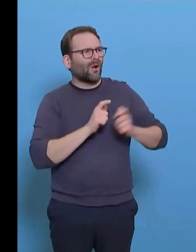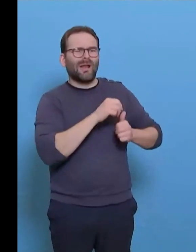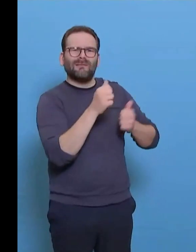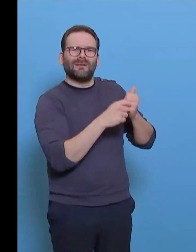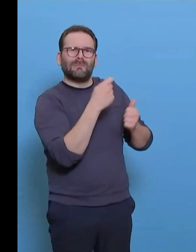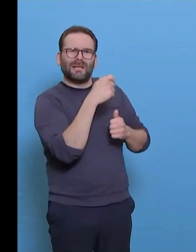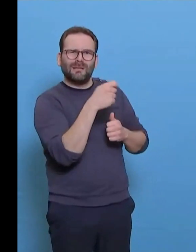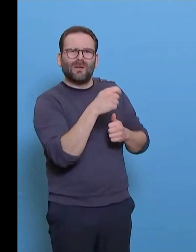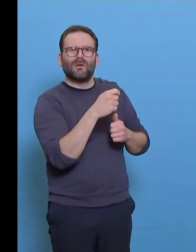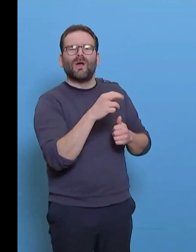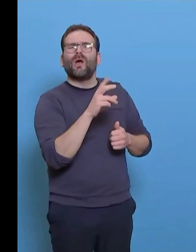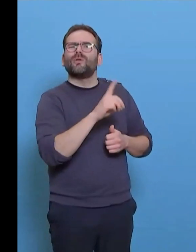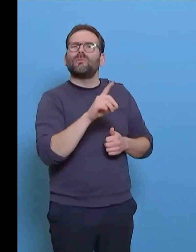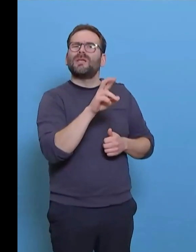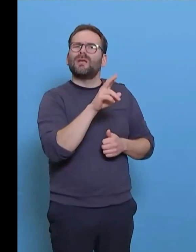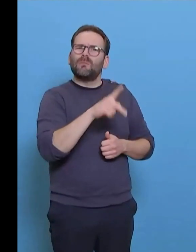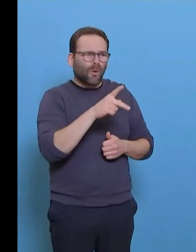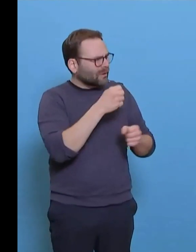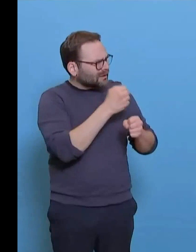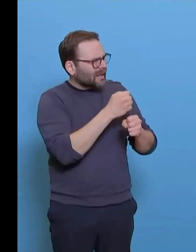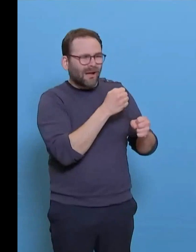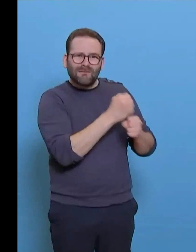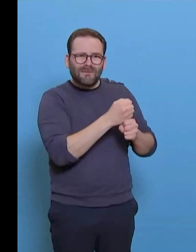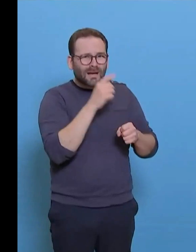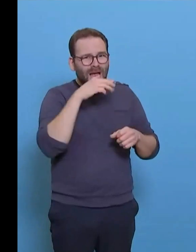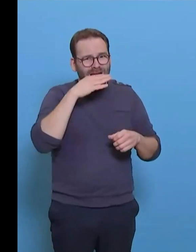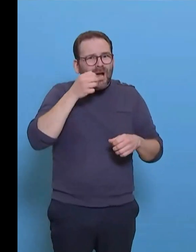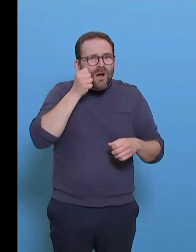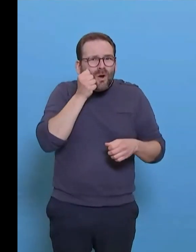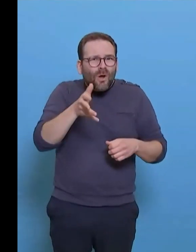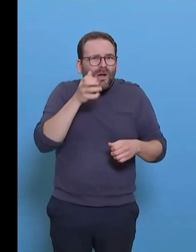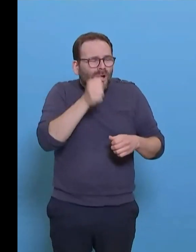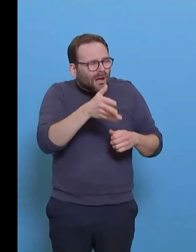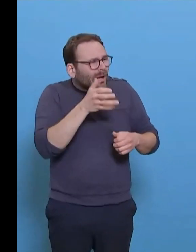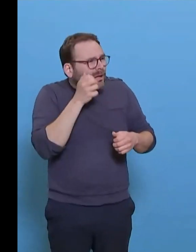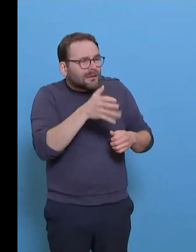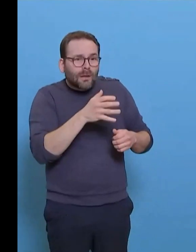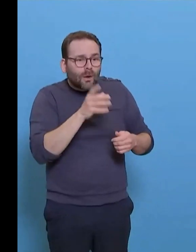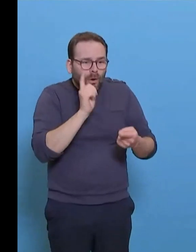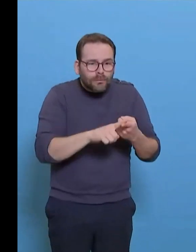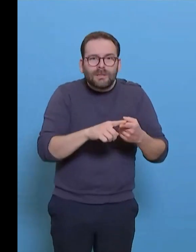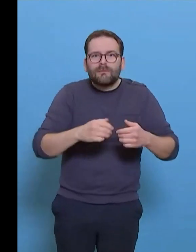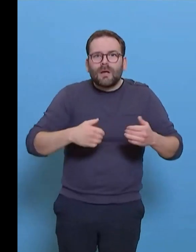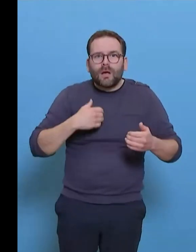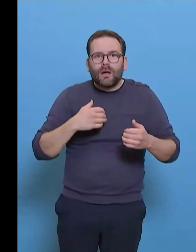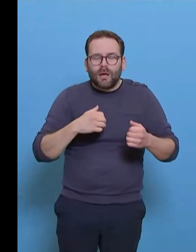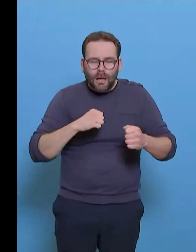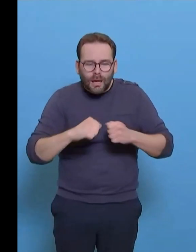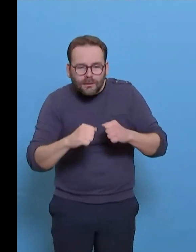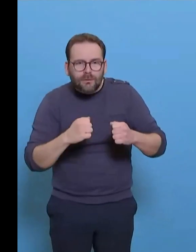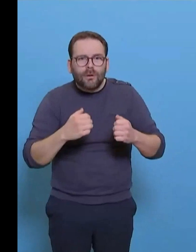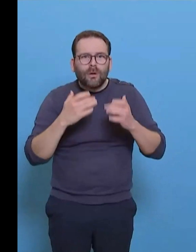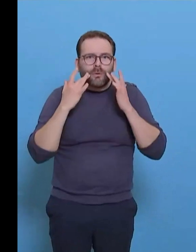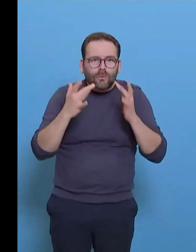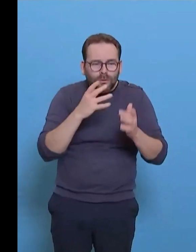vice-présidente Dominique Poiroux, avec qui nous travaillons presque quotidiennement au chevet des acteurs nantais. Il y